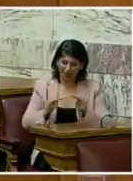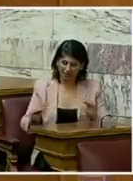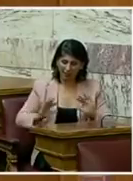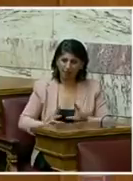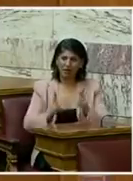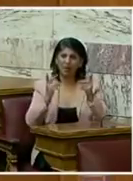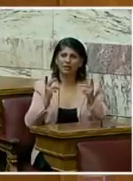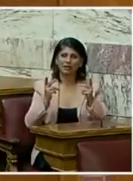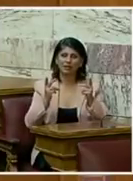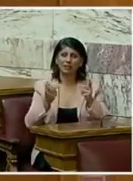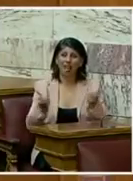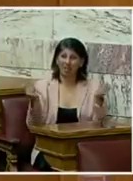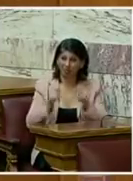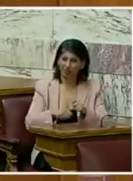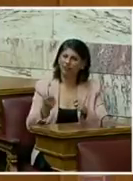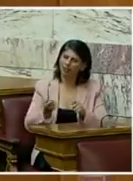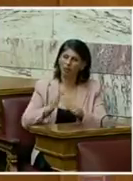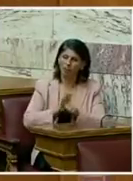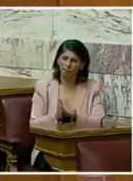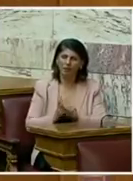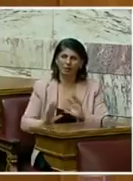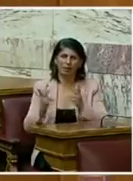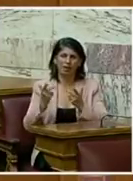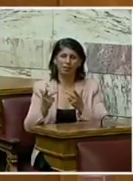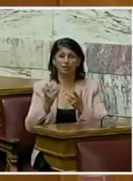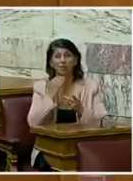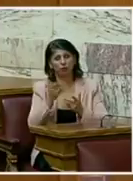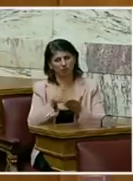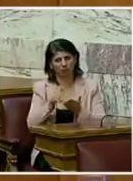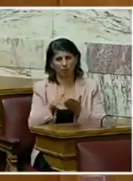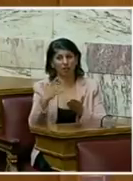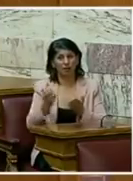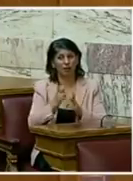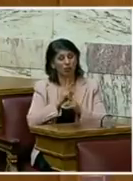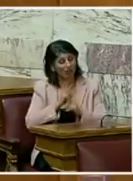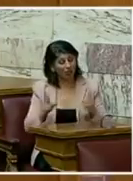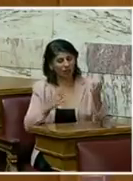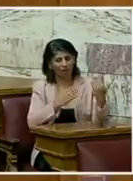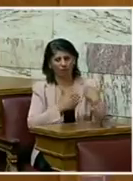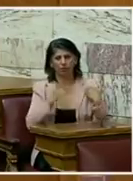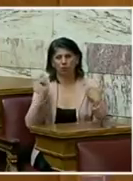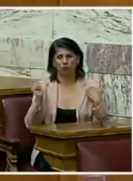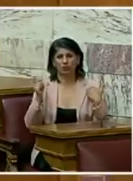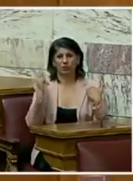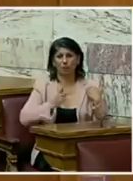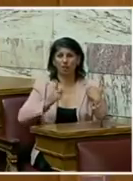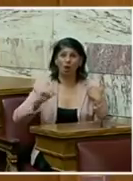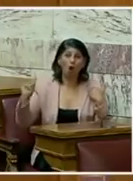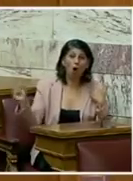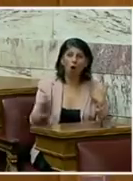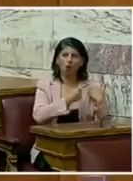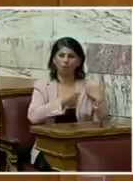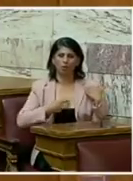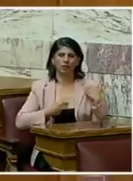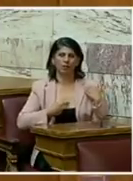επανάσταση αναπόφευκτη. Και ρωτάει και διαπιστώνει στο τέλος, υπάρχουν σαφείς ευθύνες πολιτικές και ποινικές όλων των προϊσταμένων στον χώρο της